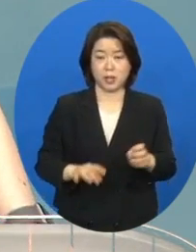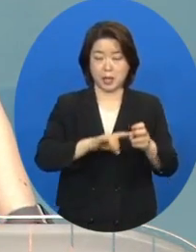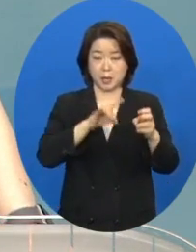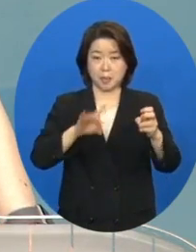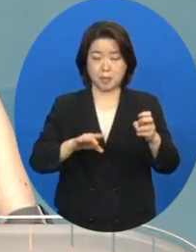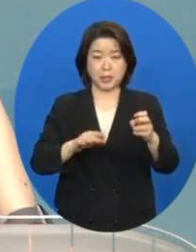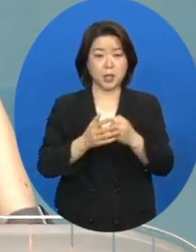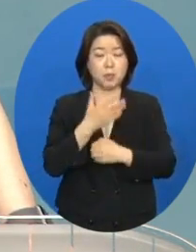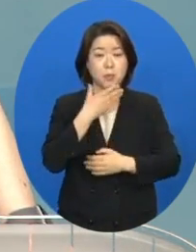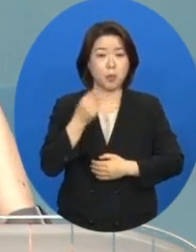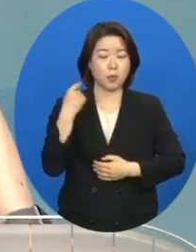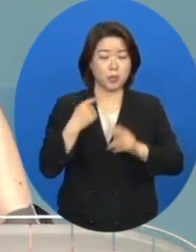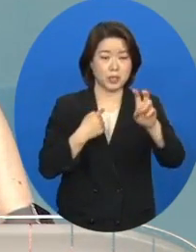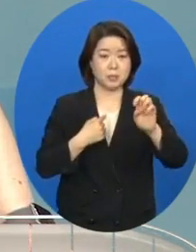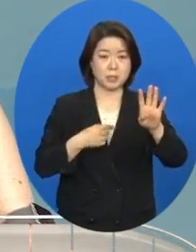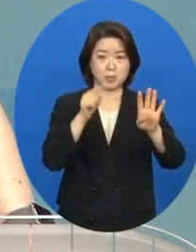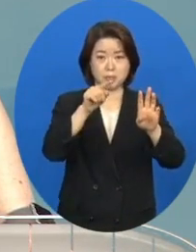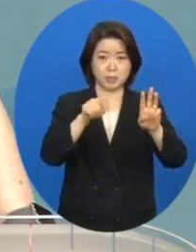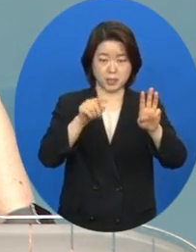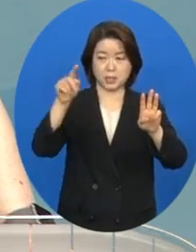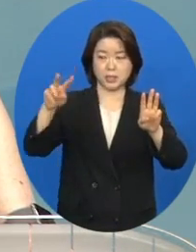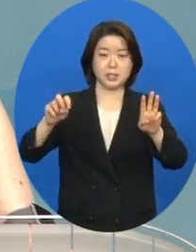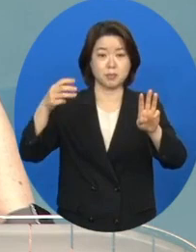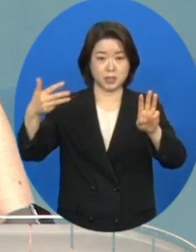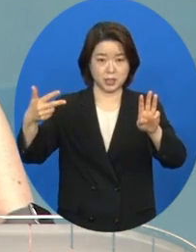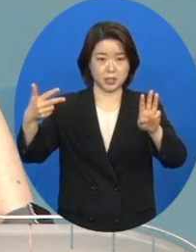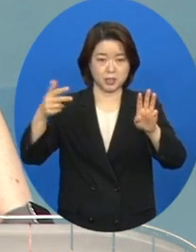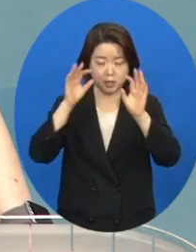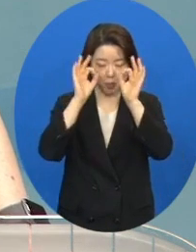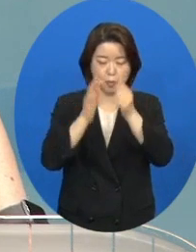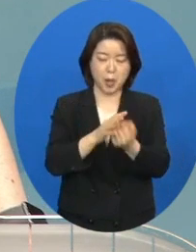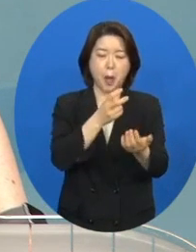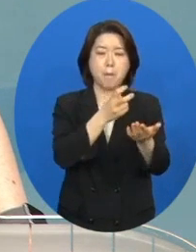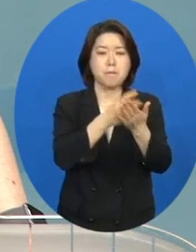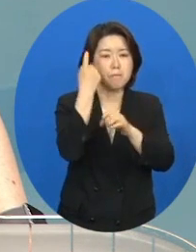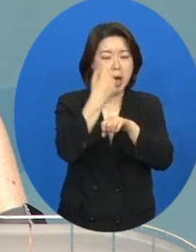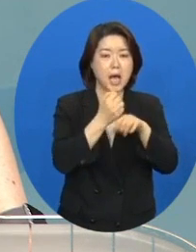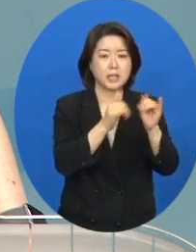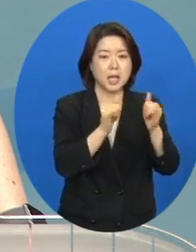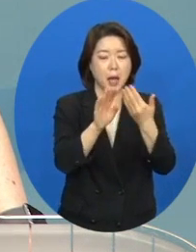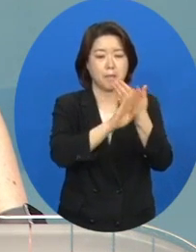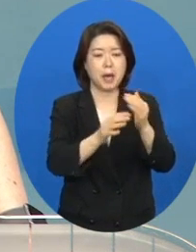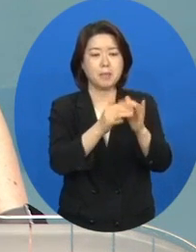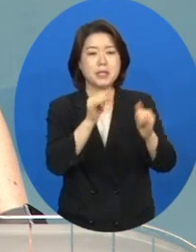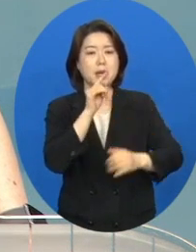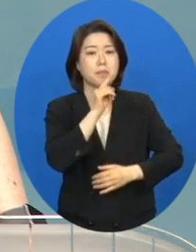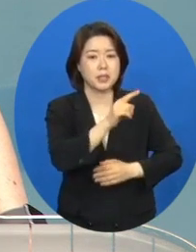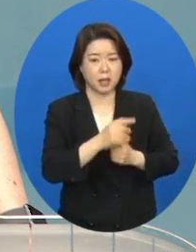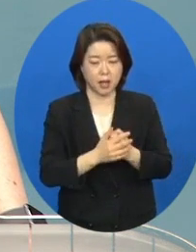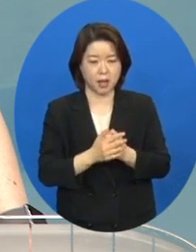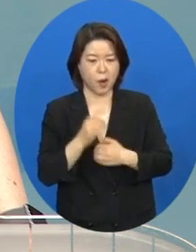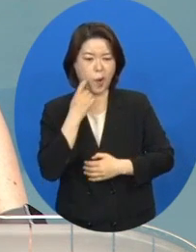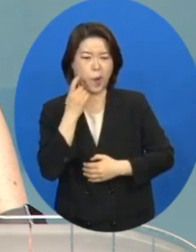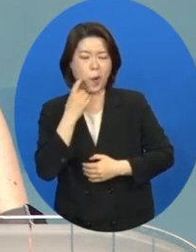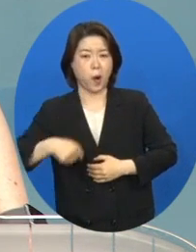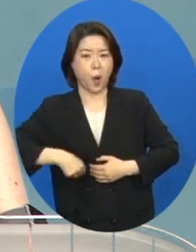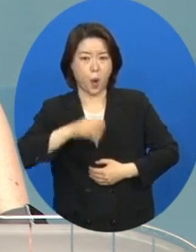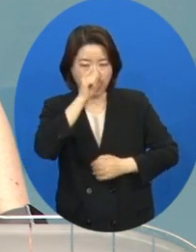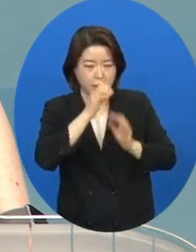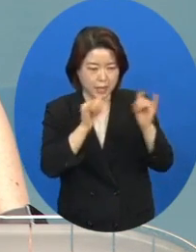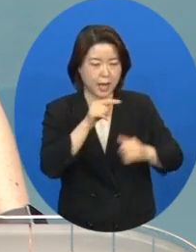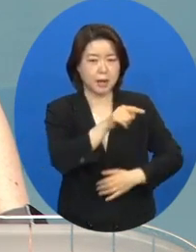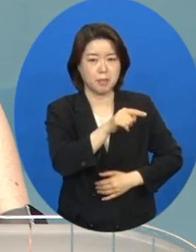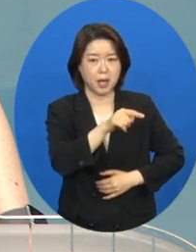23장 27절 28절에 보면 율법학자들과 바리새파 사람들아, 위선자들아,